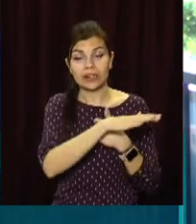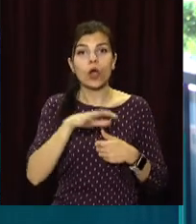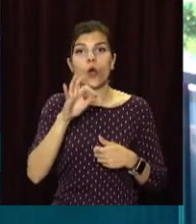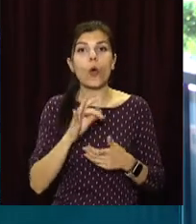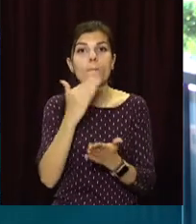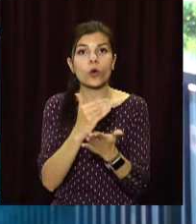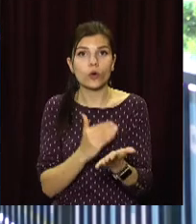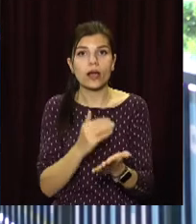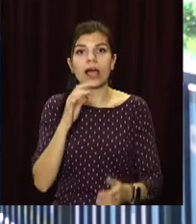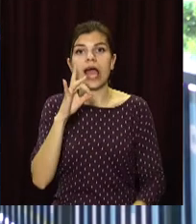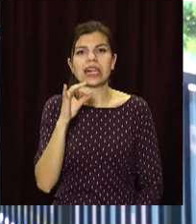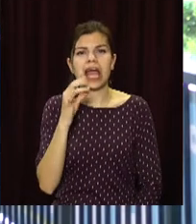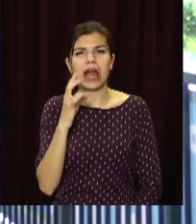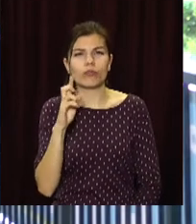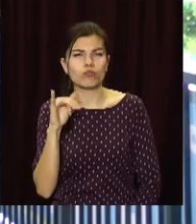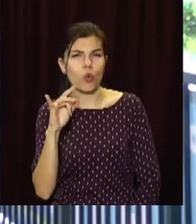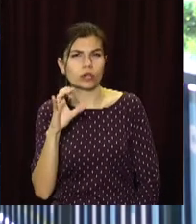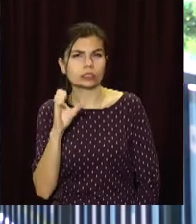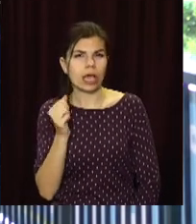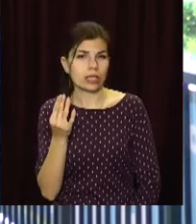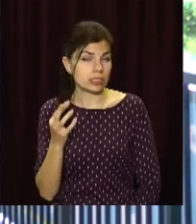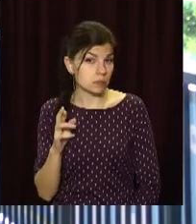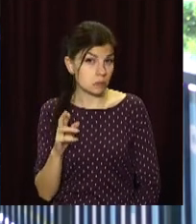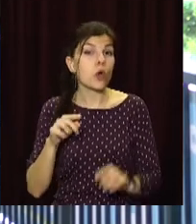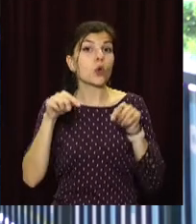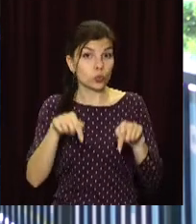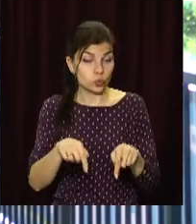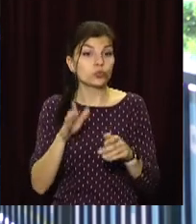по програмі реімбурсації. Тут